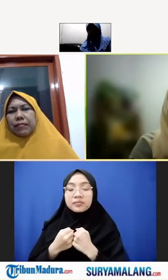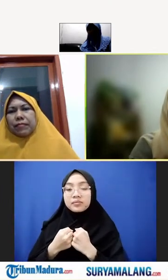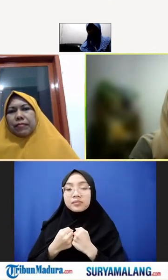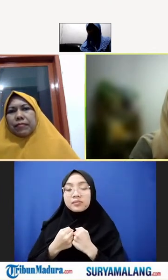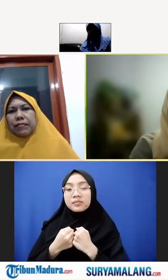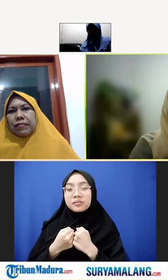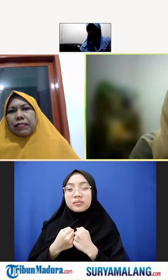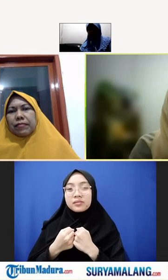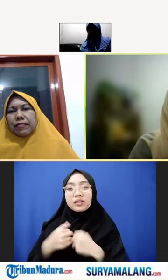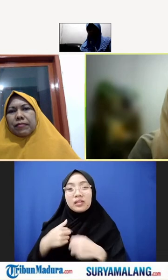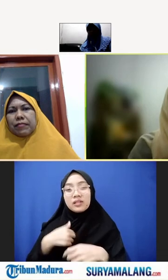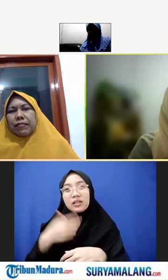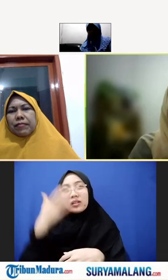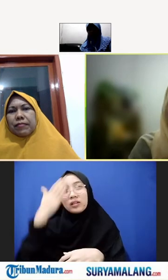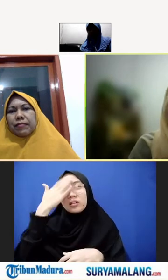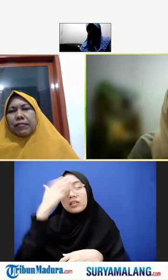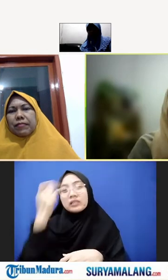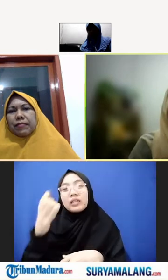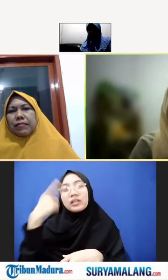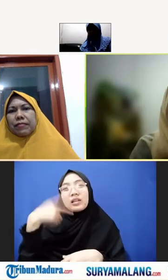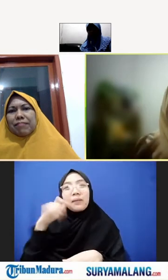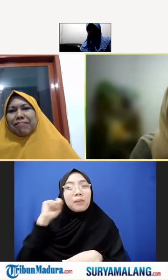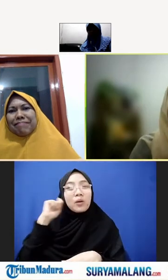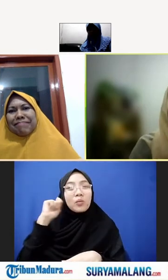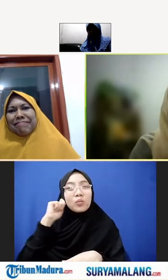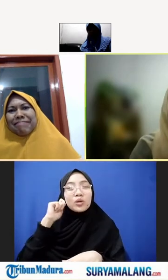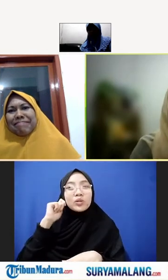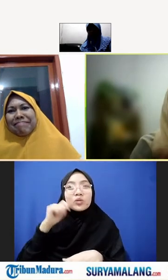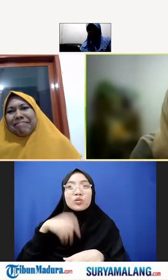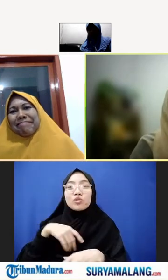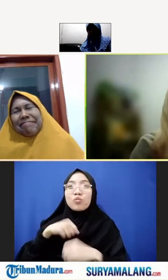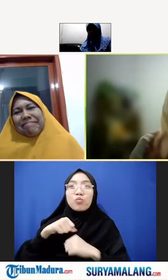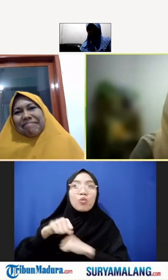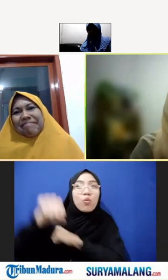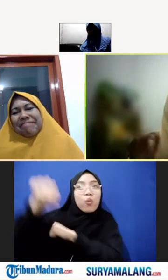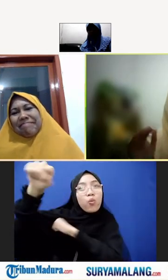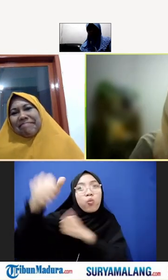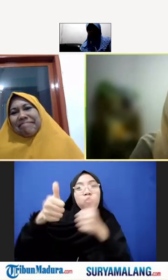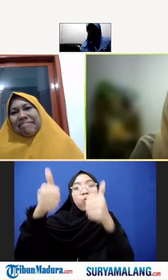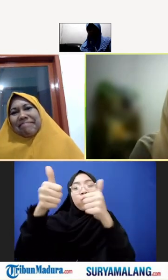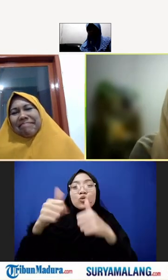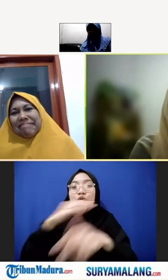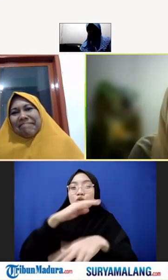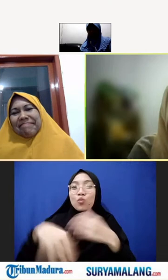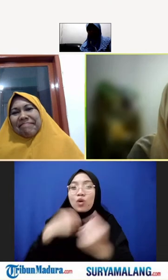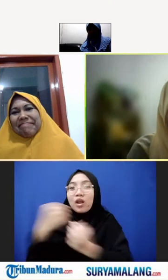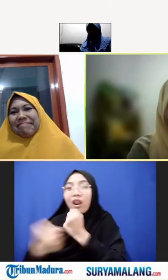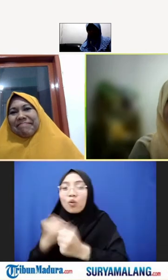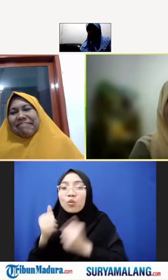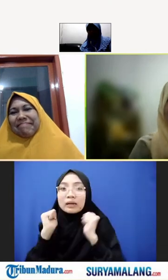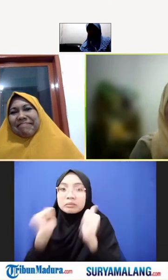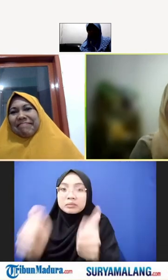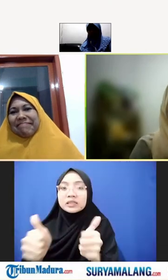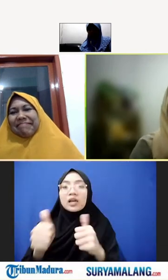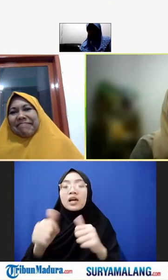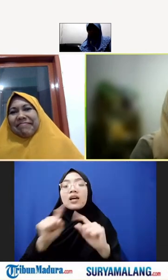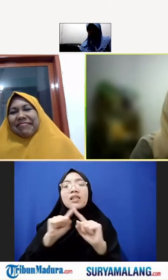Ya, saya tahu sih perempuan itu memang Wonder Woman ya, beneran bisa ngerjain semuanya. Tapi